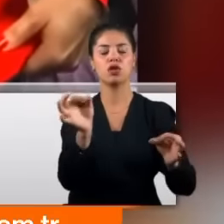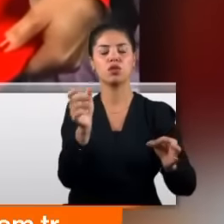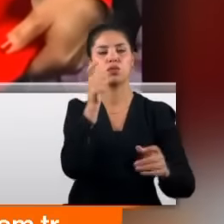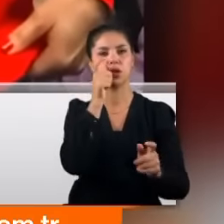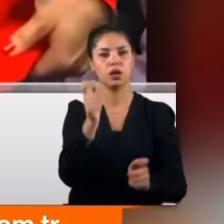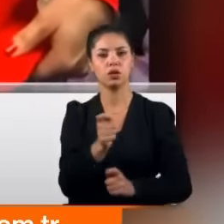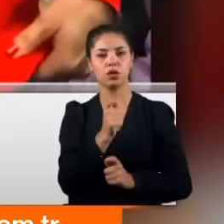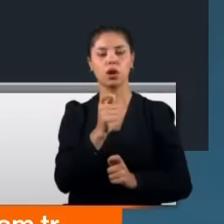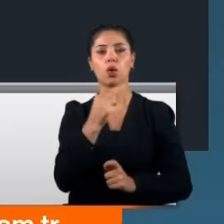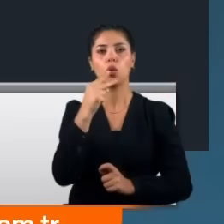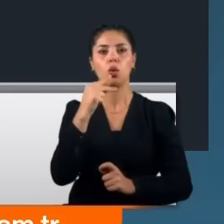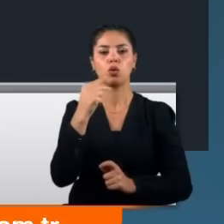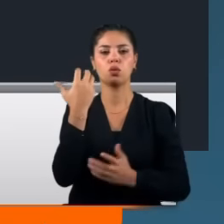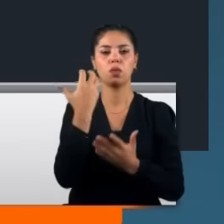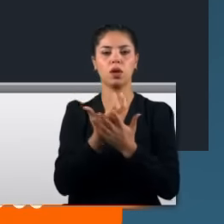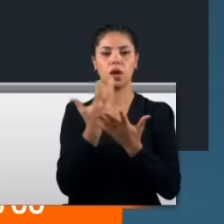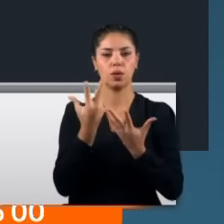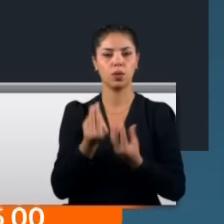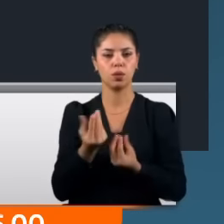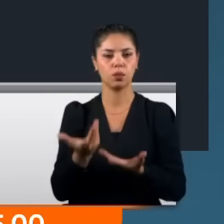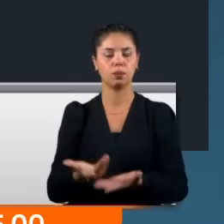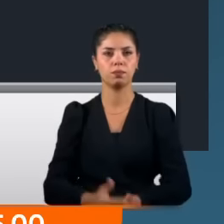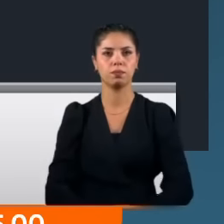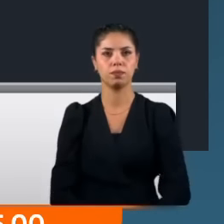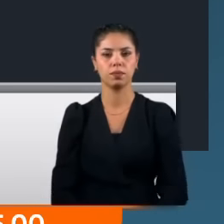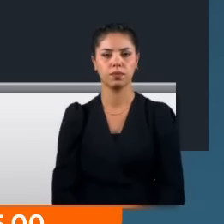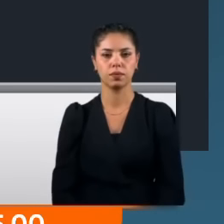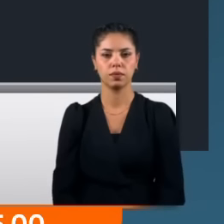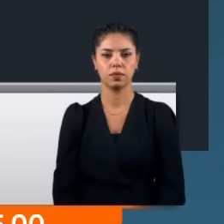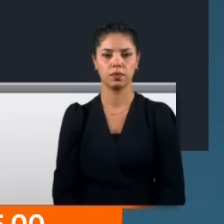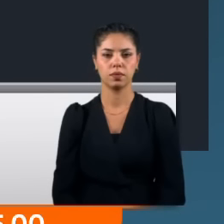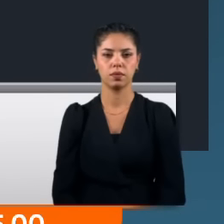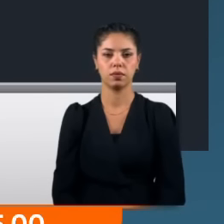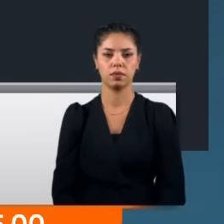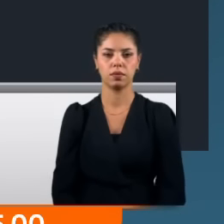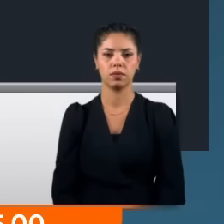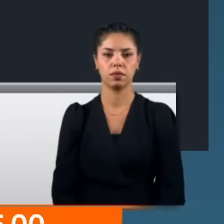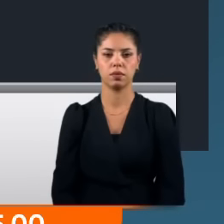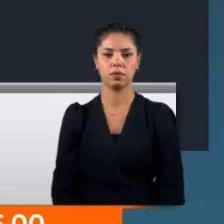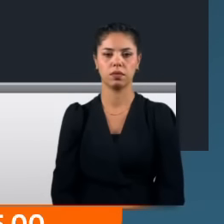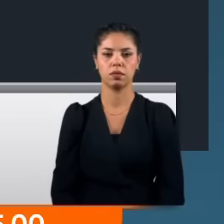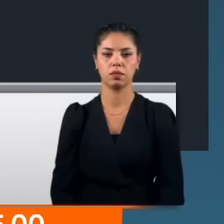satır tutanaklara geçti. Sizden para alanlara siz parasını verdiniz mi? Evet